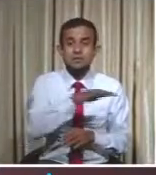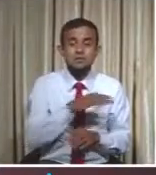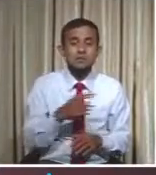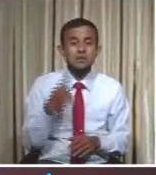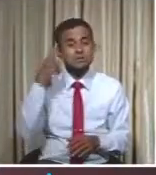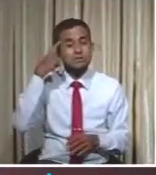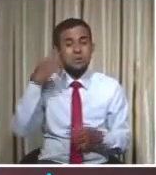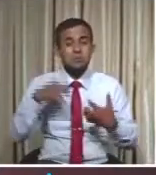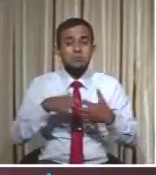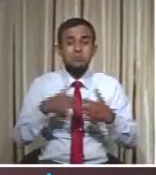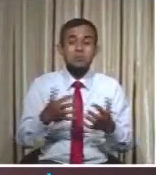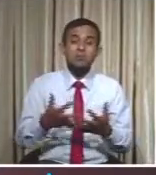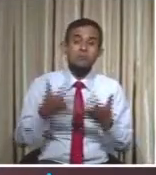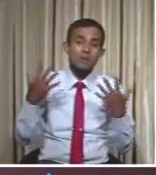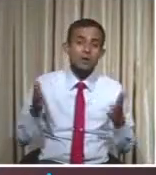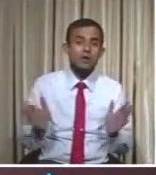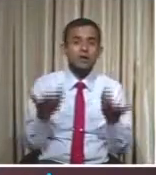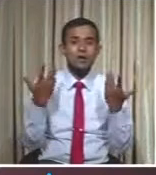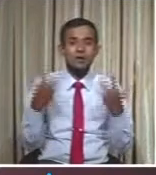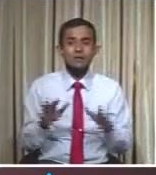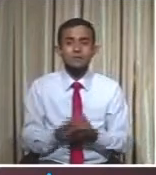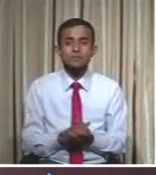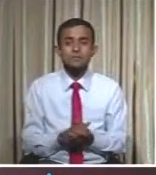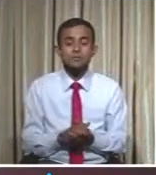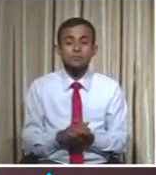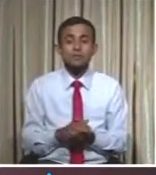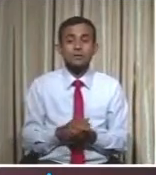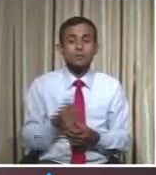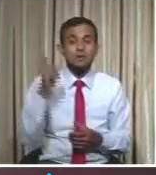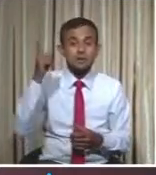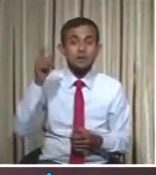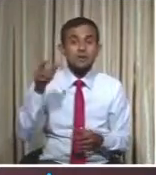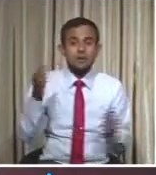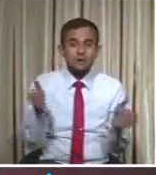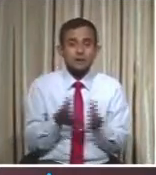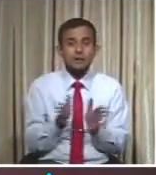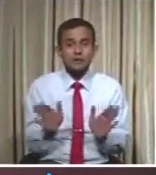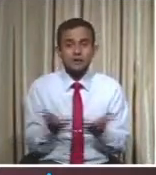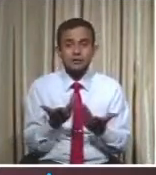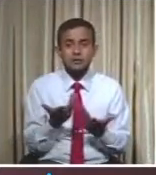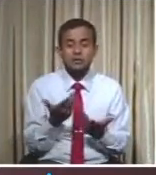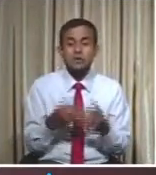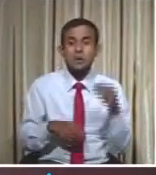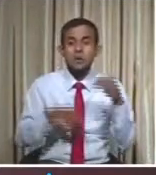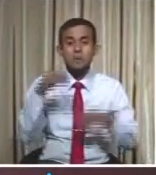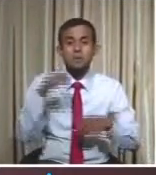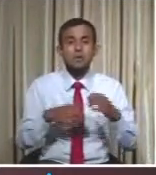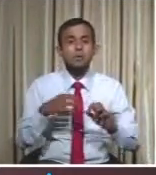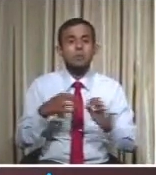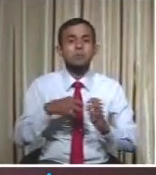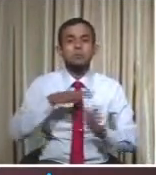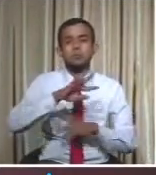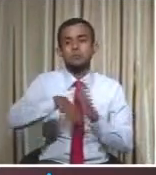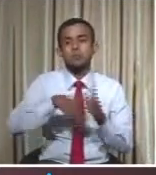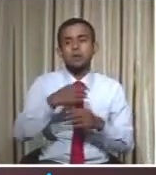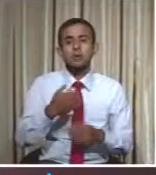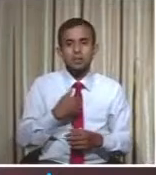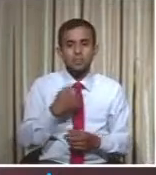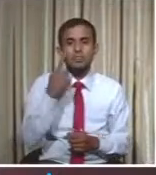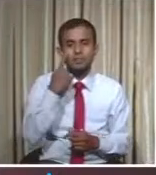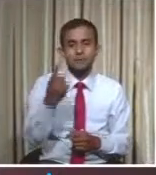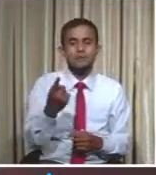අසහනයක් වර්ධනය වෙලා තියෙනවා. ඒක ඒහා ඒ ඒකත් එක්ක ඇති වෙලා තියෙන දේශපාලන අර්බුදය අපිත් හොඳට